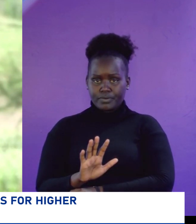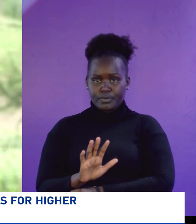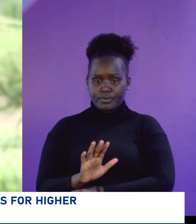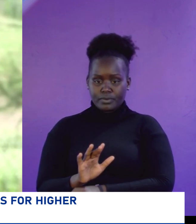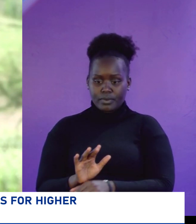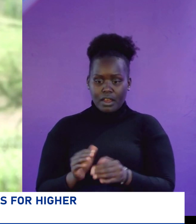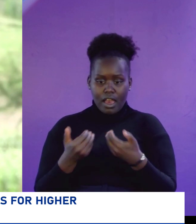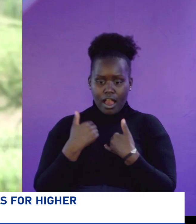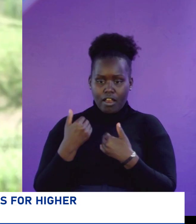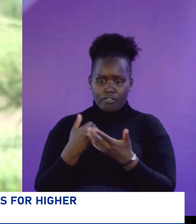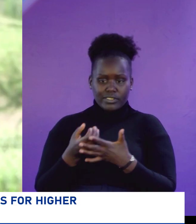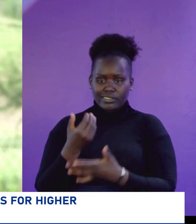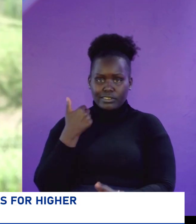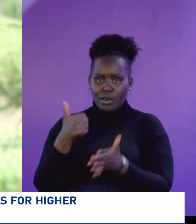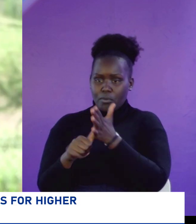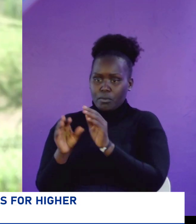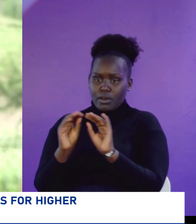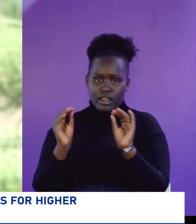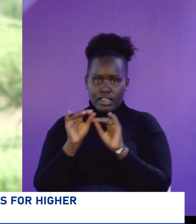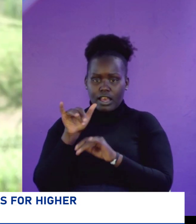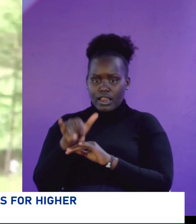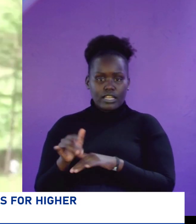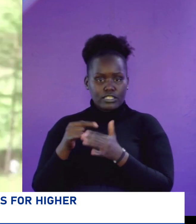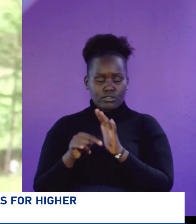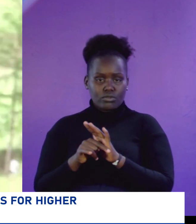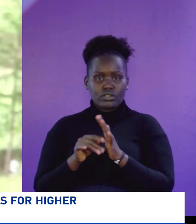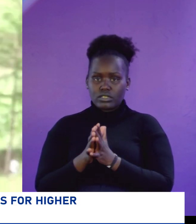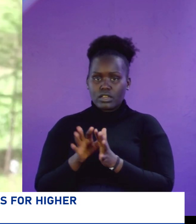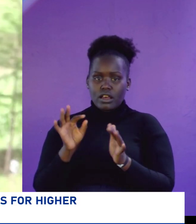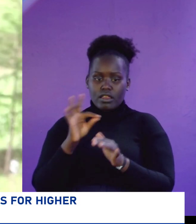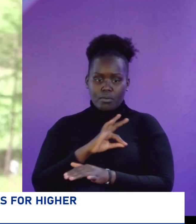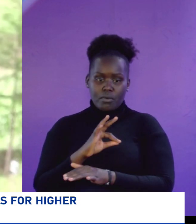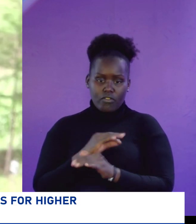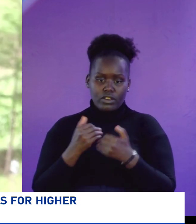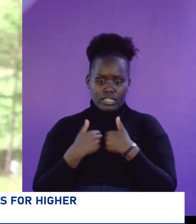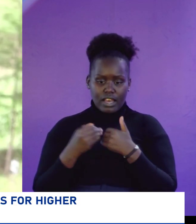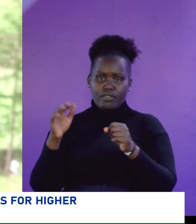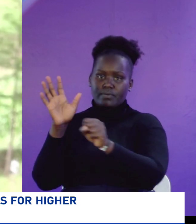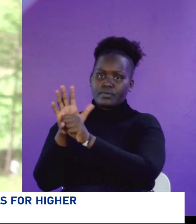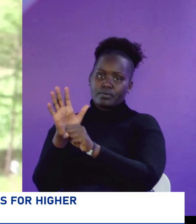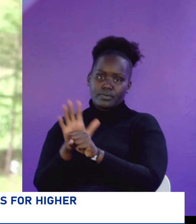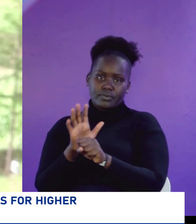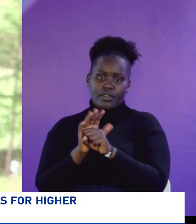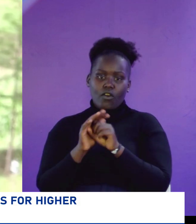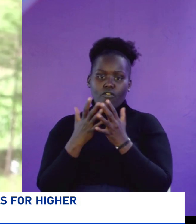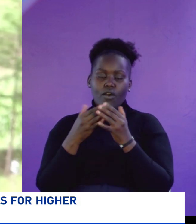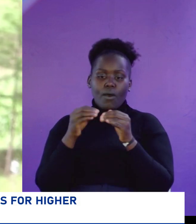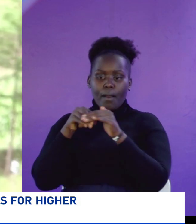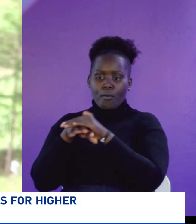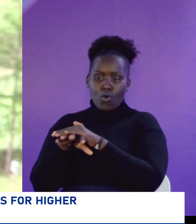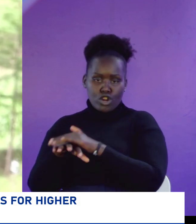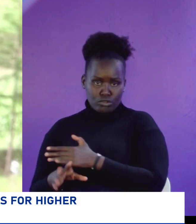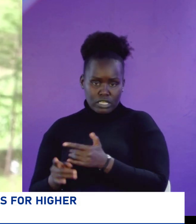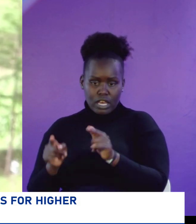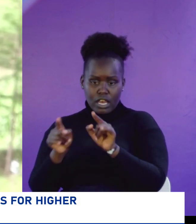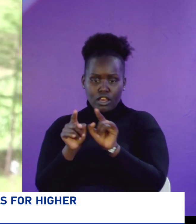haina ugonjwa, na hiyo ndio umuhimu aswa kwangu. Inatoa mazao mingi na tena